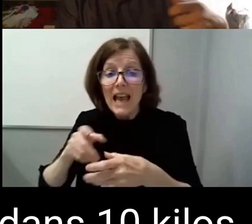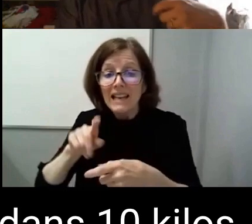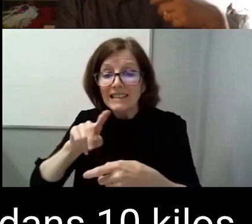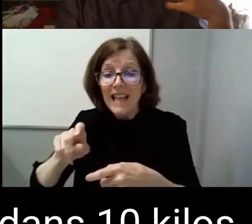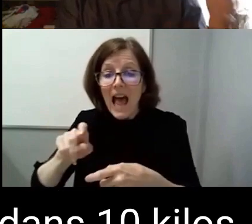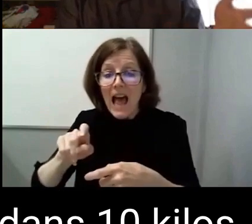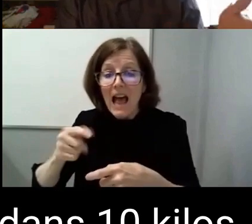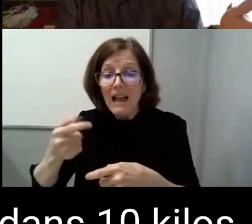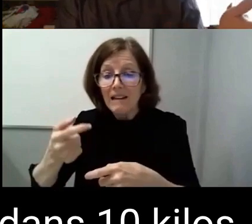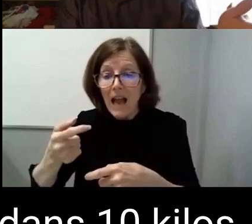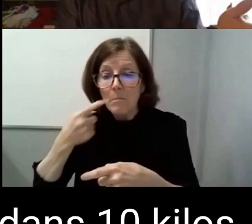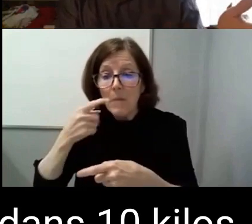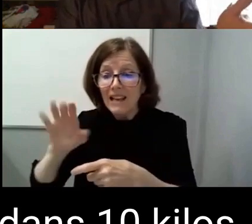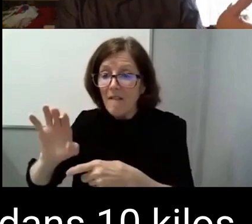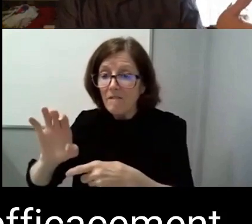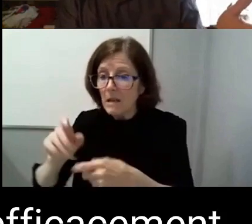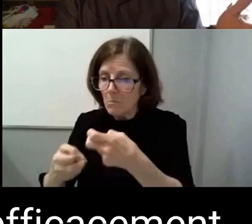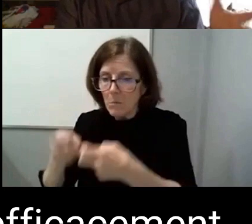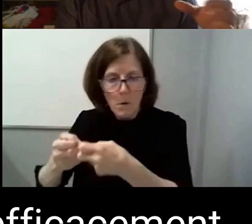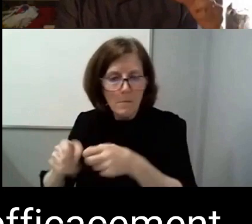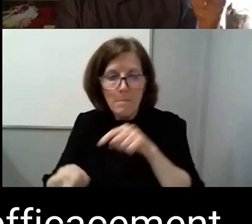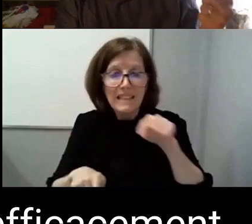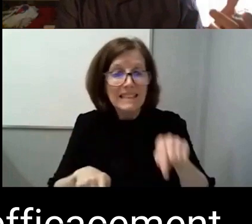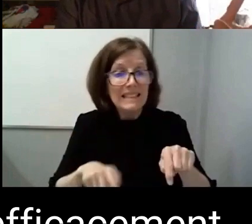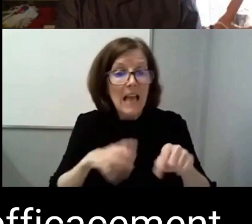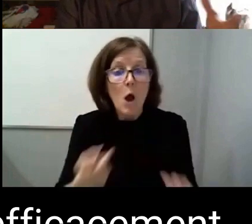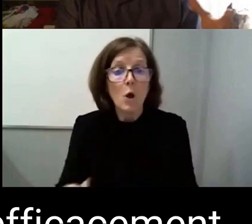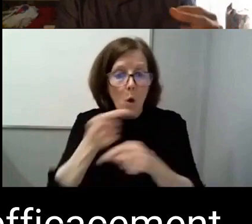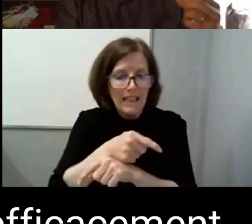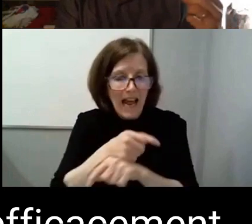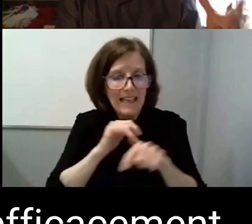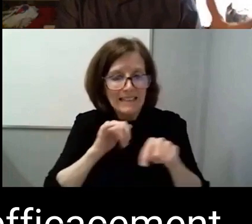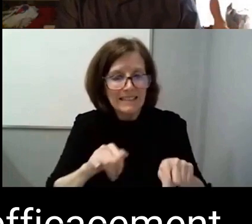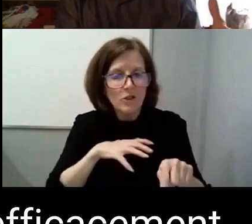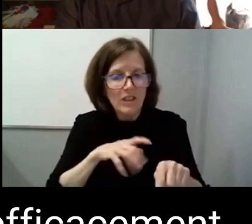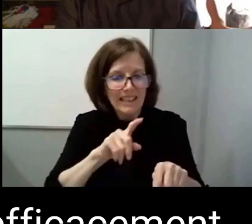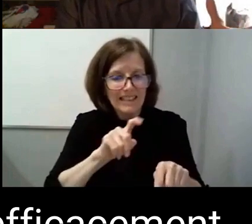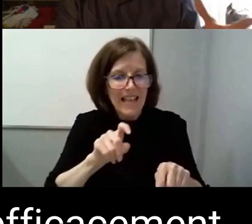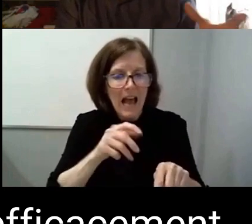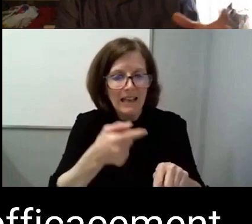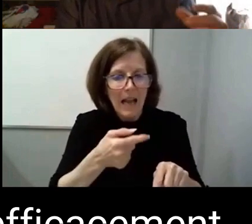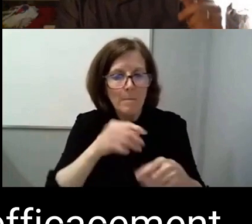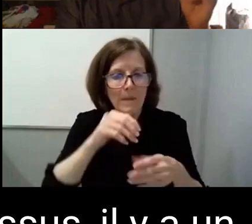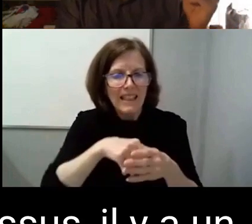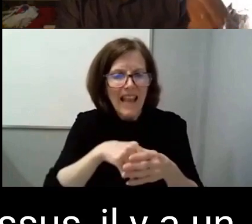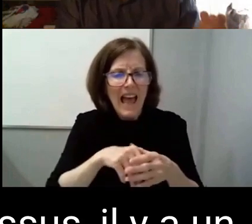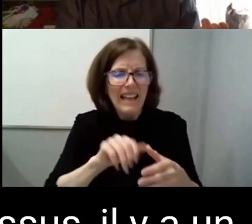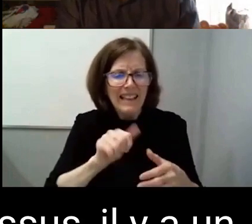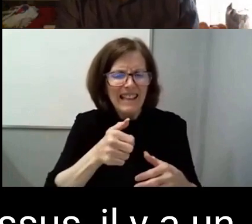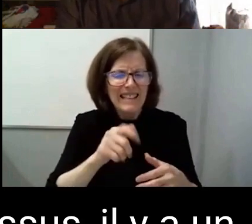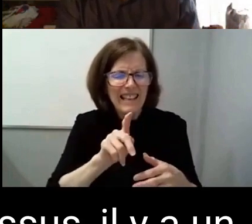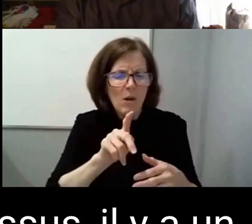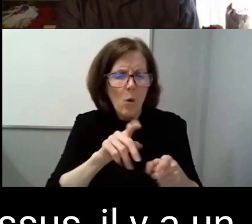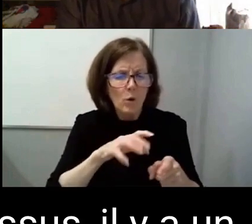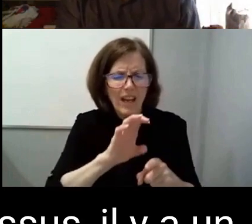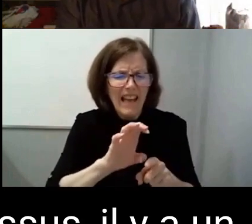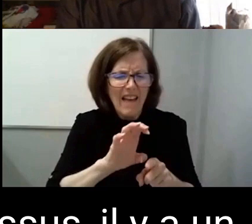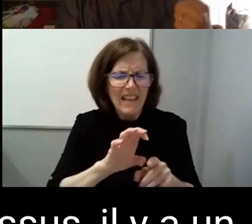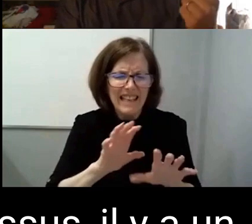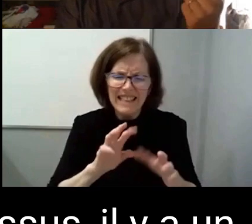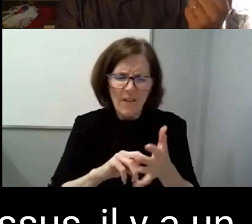de mycélium et que je le mets dans 10 kilos de café, ça risque de ne pas coloniser efficacement. Ça va être trop peu